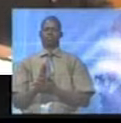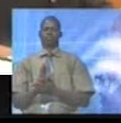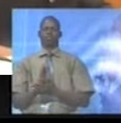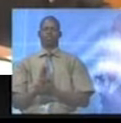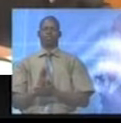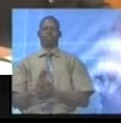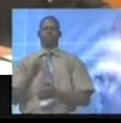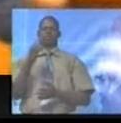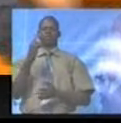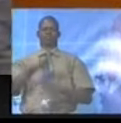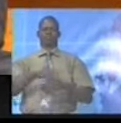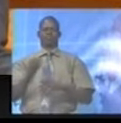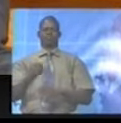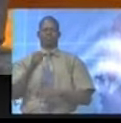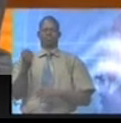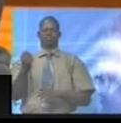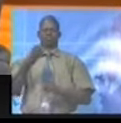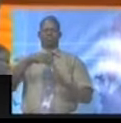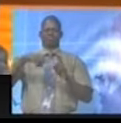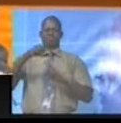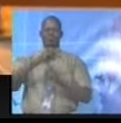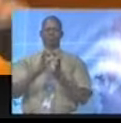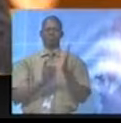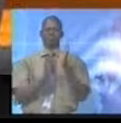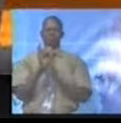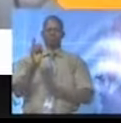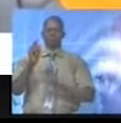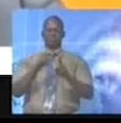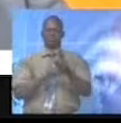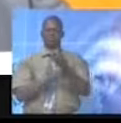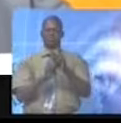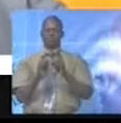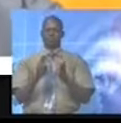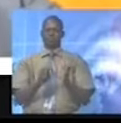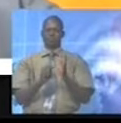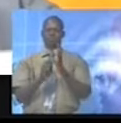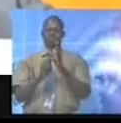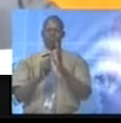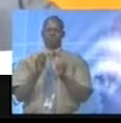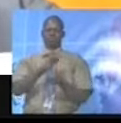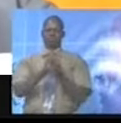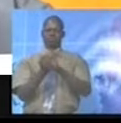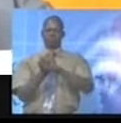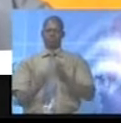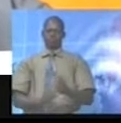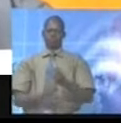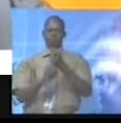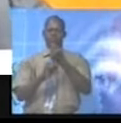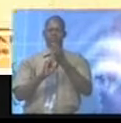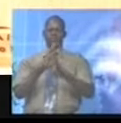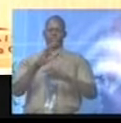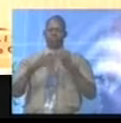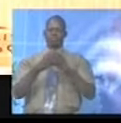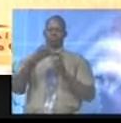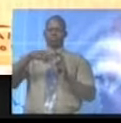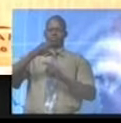L'un après l'autre, le ministre de l'Environnement et du Développement Durable et de nombreux députés se sont succédés pour soutenir tous que l'environnement